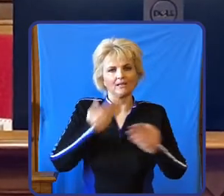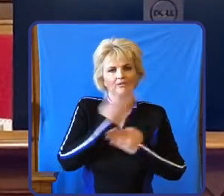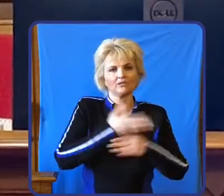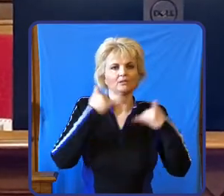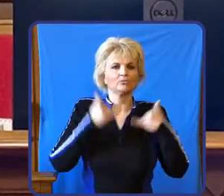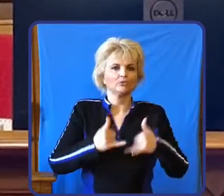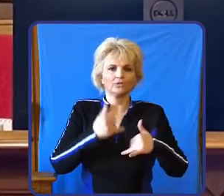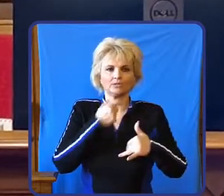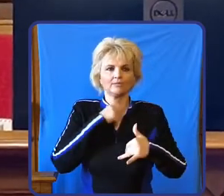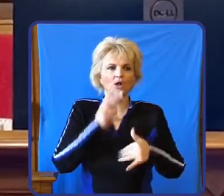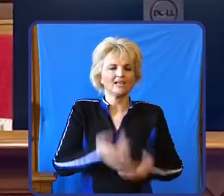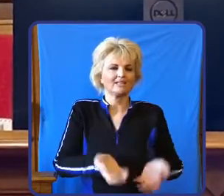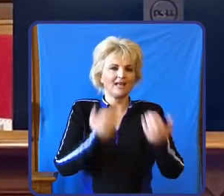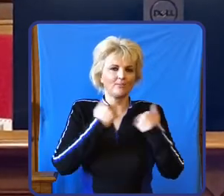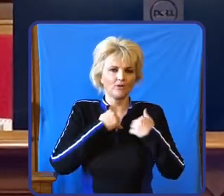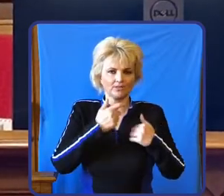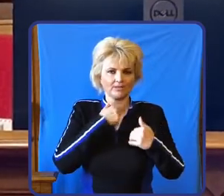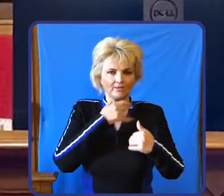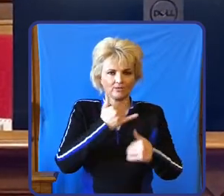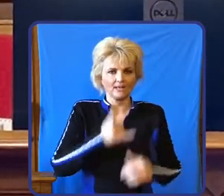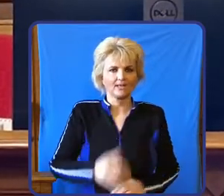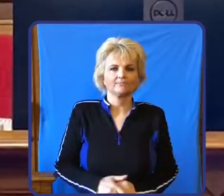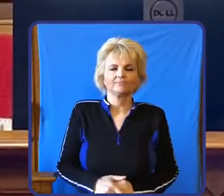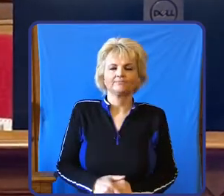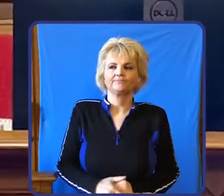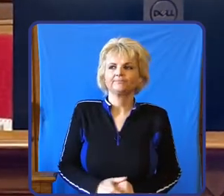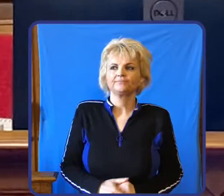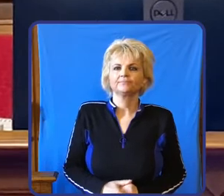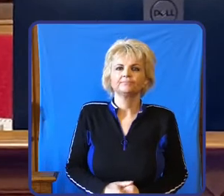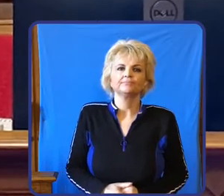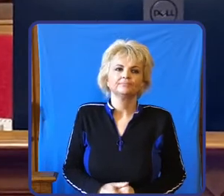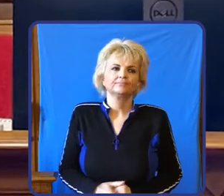megszavazunk. Kérem, hogy aki támogatja, az szavazzon igennel.